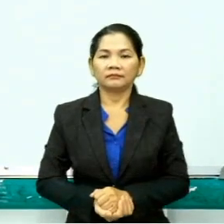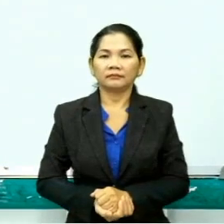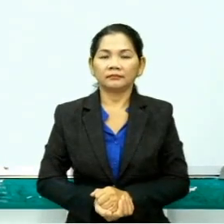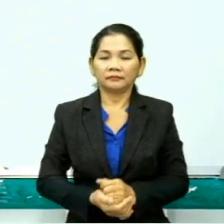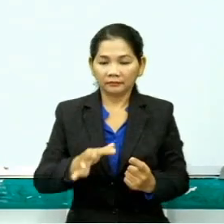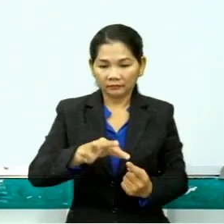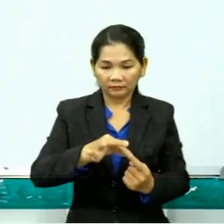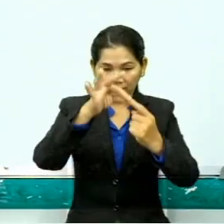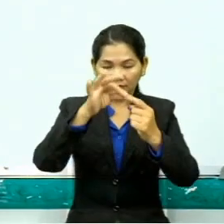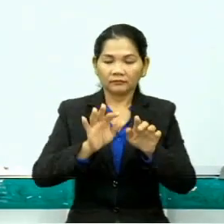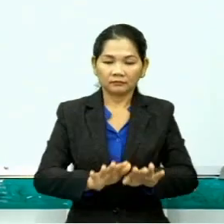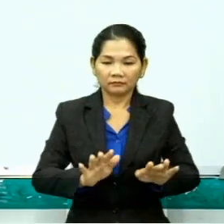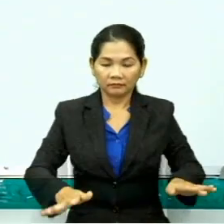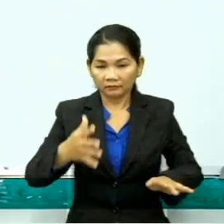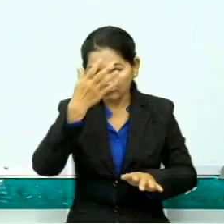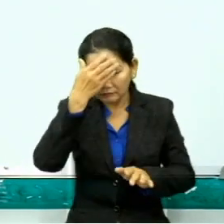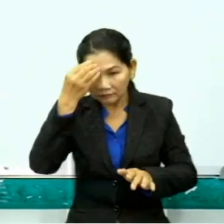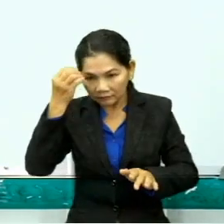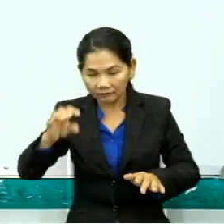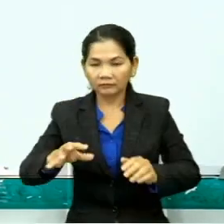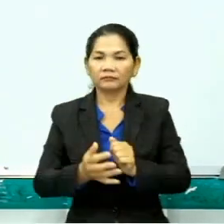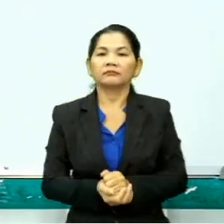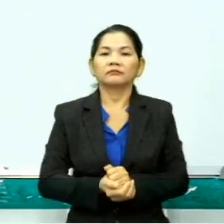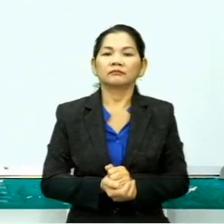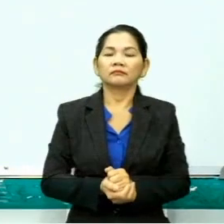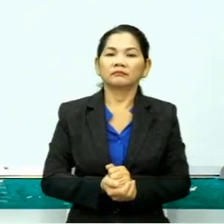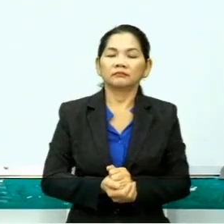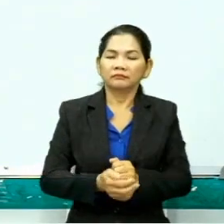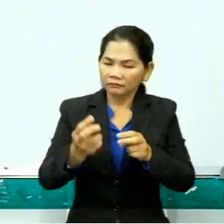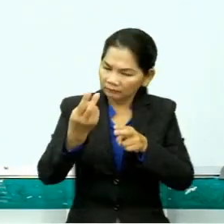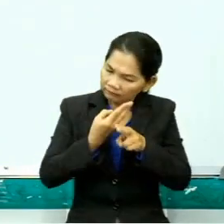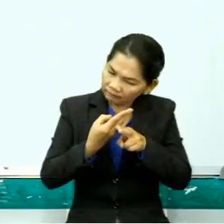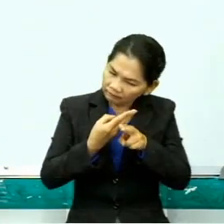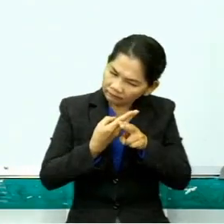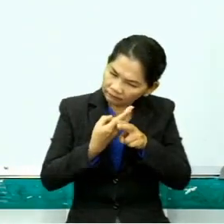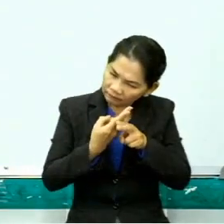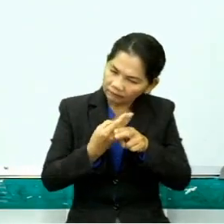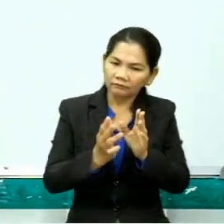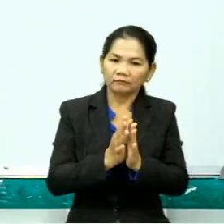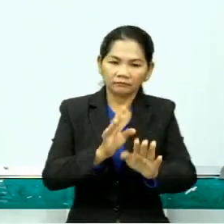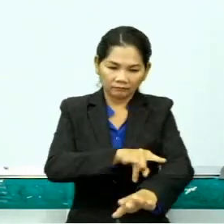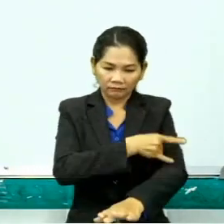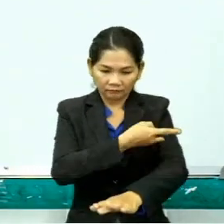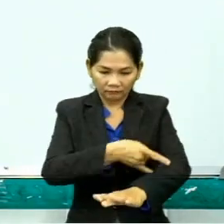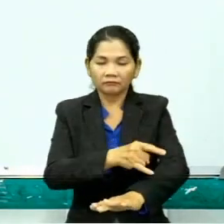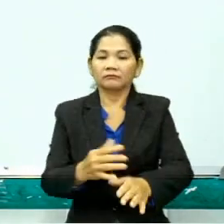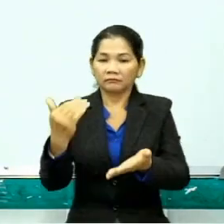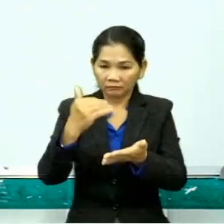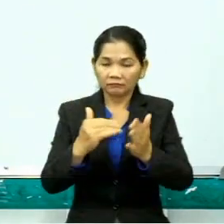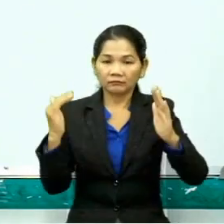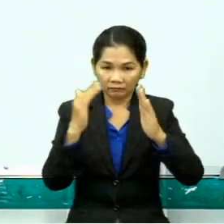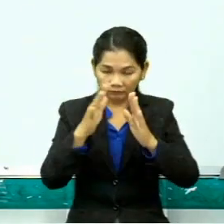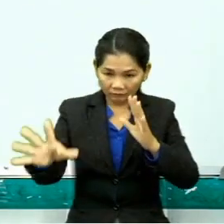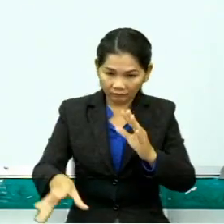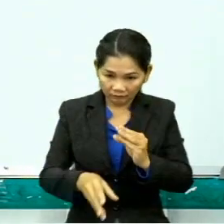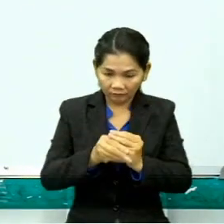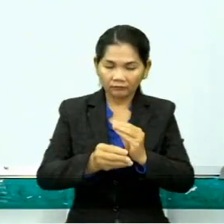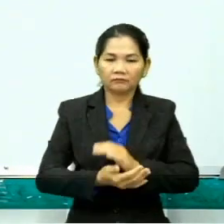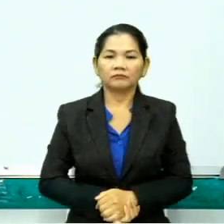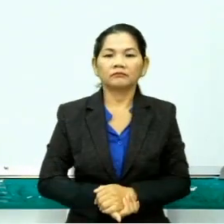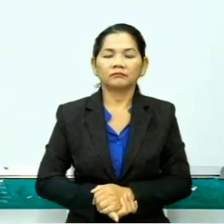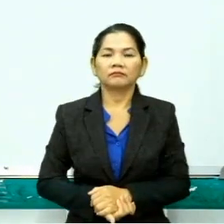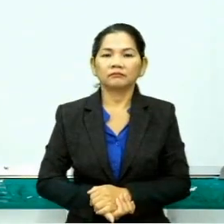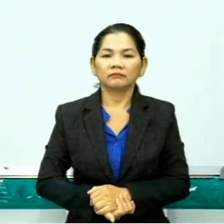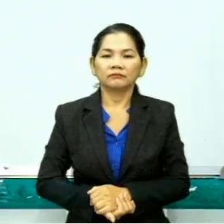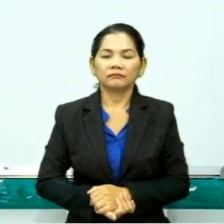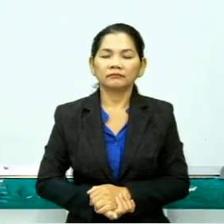hay chìa bì xe con cầm plek nà con á con trớ chà vắc hạm chà sau đó tập bọt này mới sau này tiếp bằng thay em tiếp nè con á,